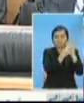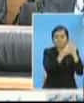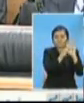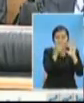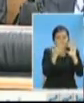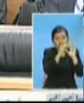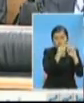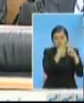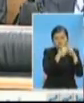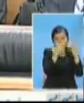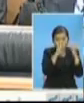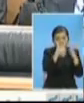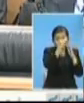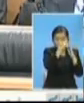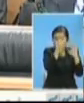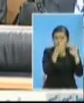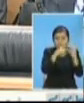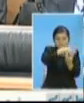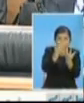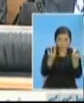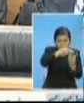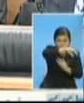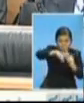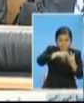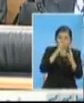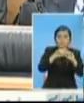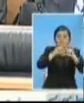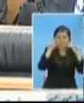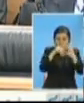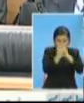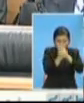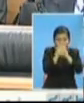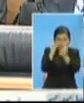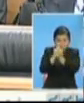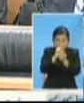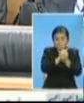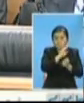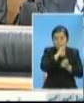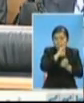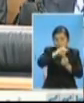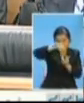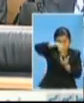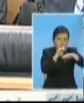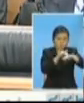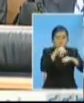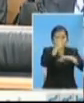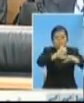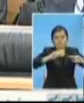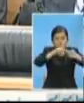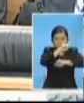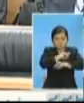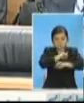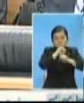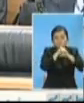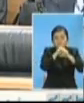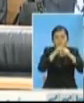งเจือปนฮะพื้นที่ภาคเหนือไม่มีการโกงสิ่งเจือปนแต่พื้นที่ภาคอีสานมีการโกงสิ่งเจือปนเยอะมากพี่น้องชาวนาส่วนใ